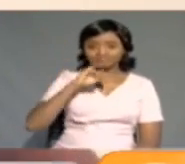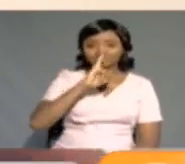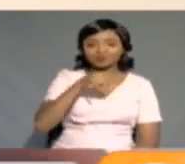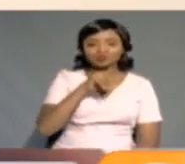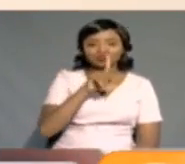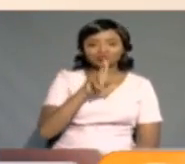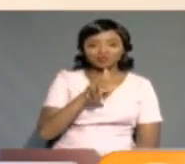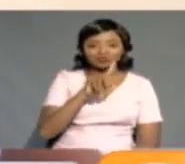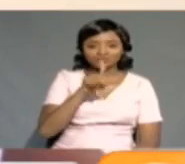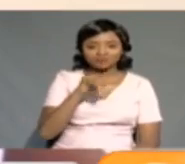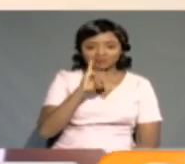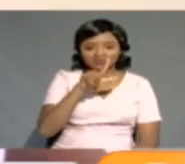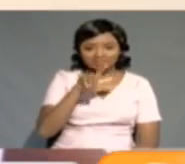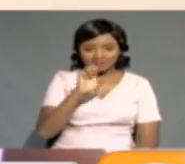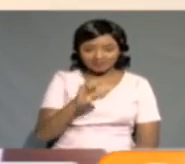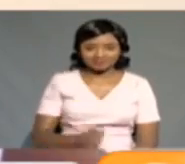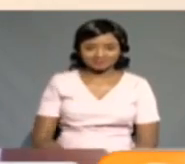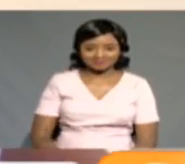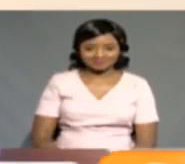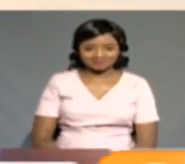Jana, juzi.